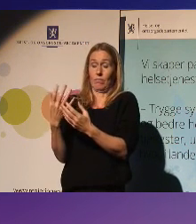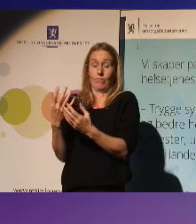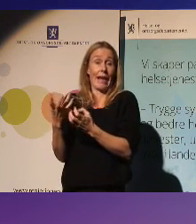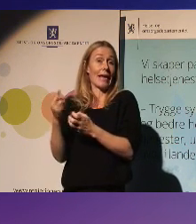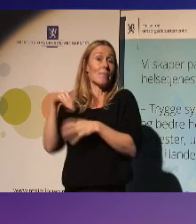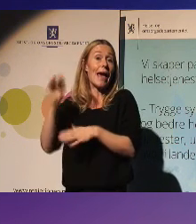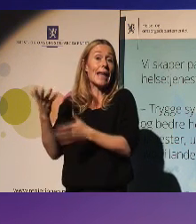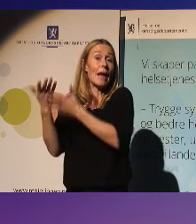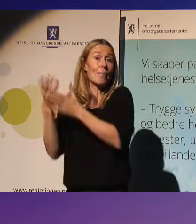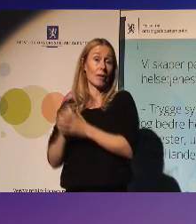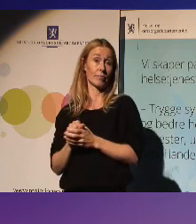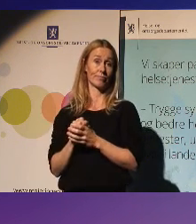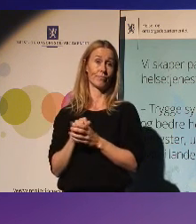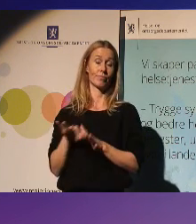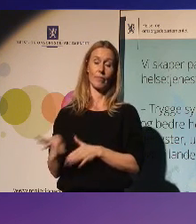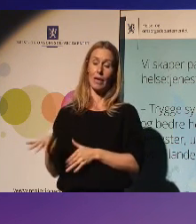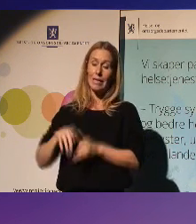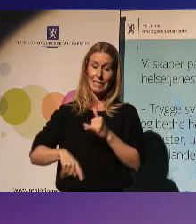Siste eksempel.